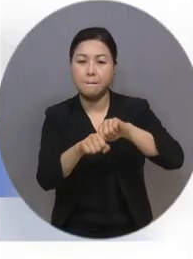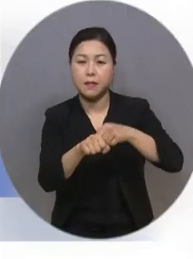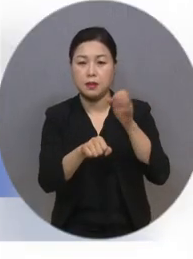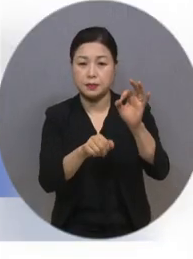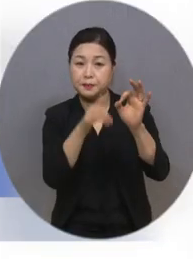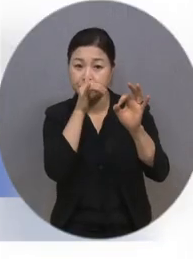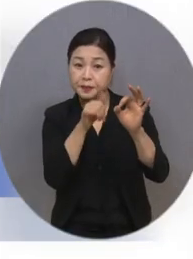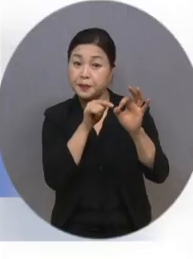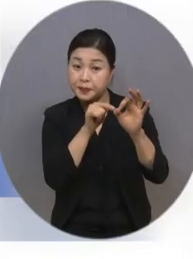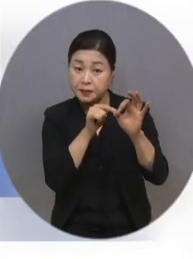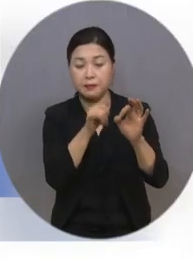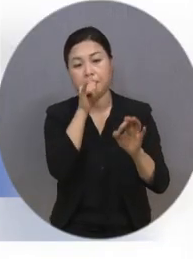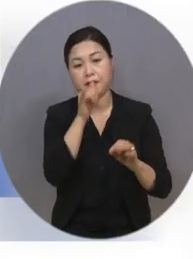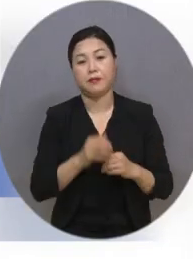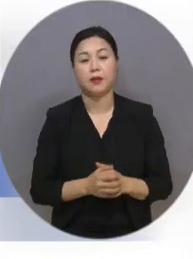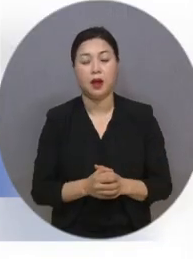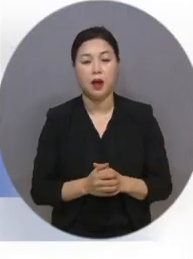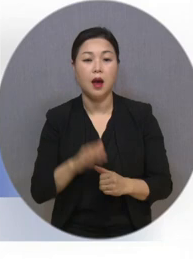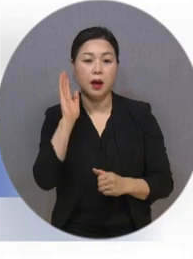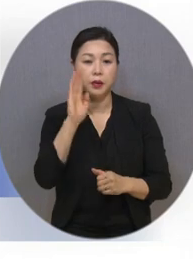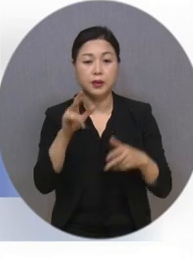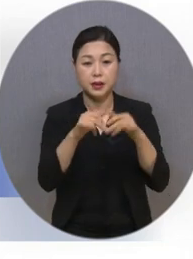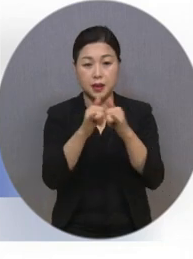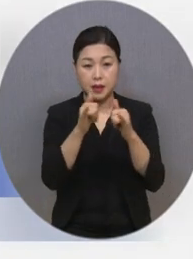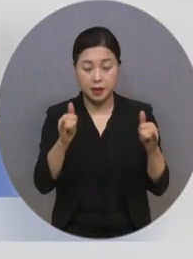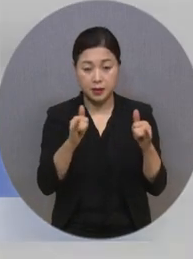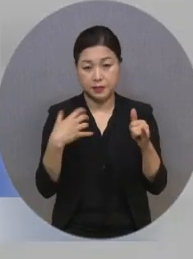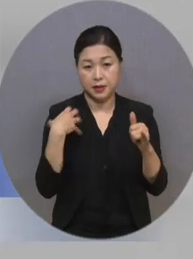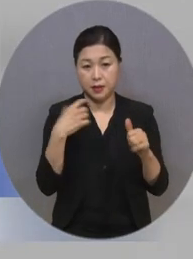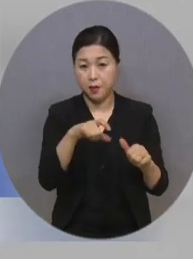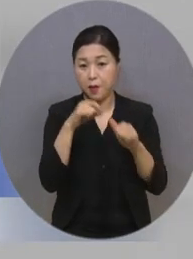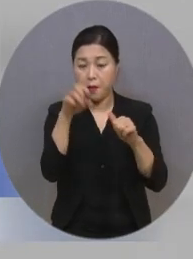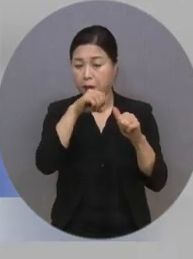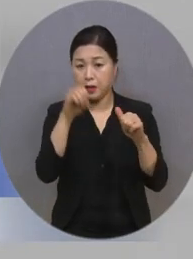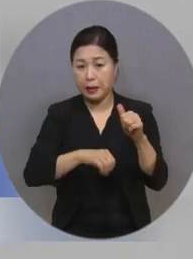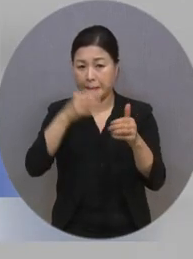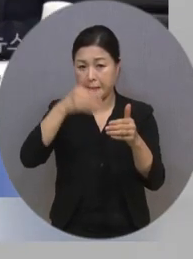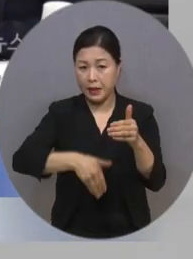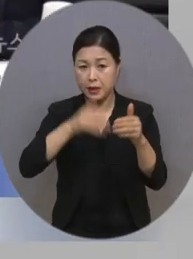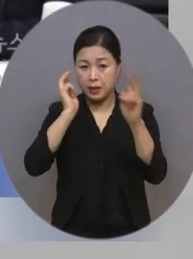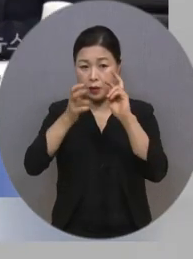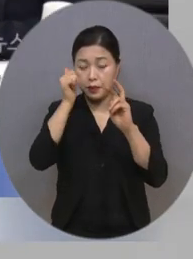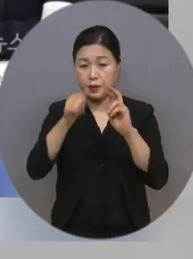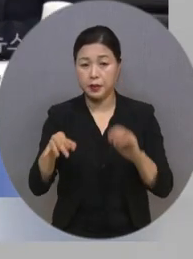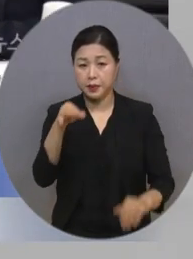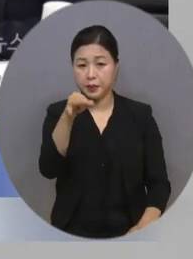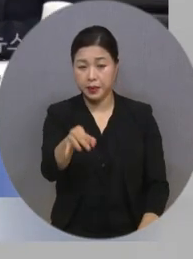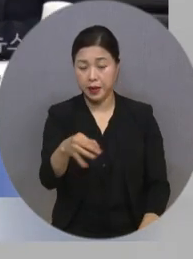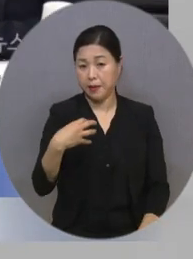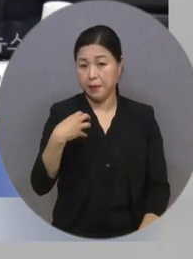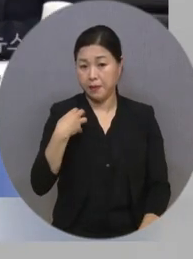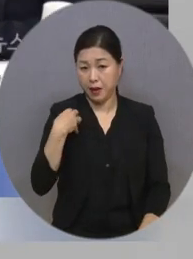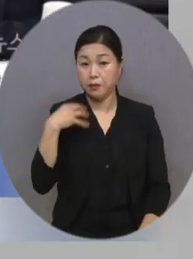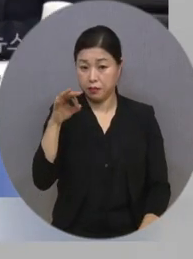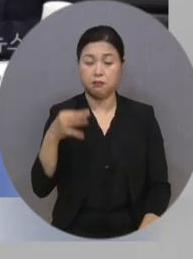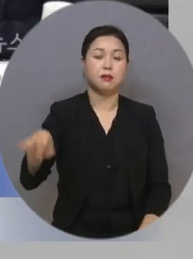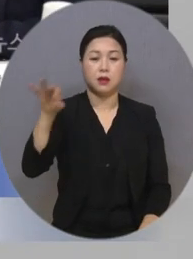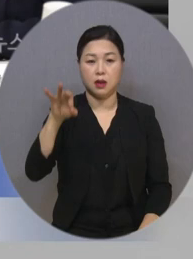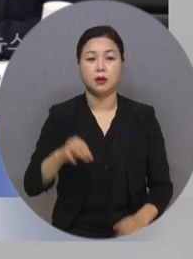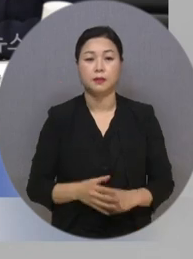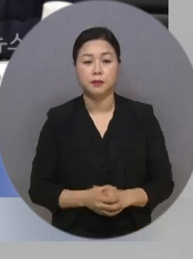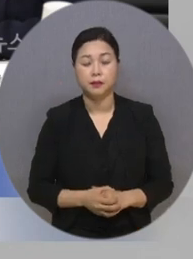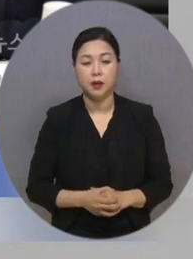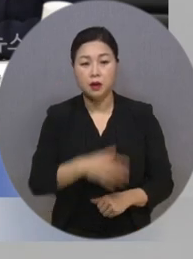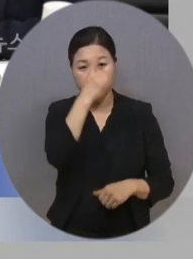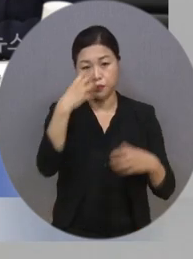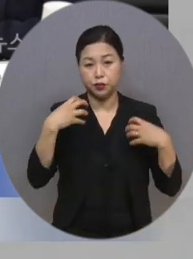고용 부담금인데요. 앞으로 장애인 의무 고용률을 지키자는 사업주가 내야 할 부담금이 인상됩니다.